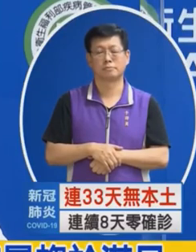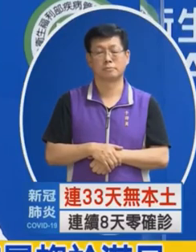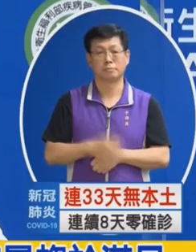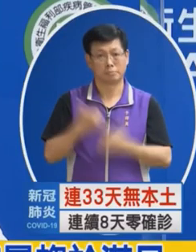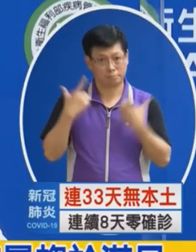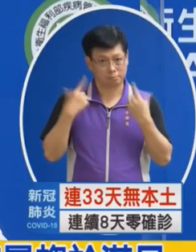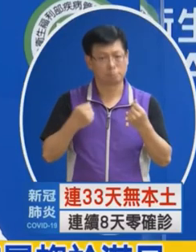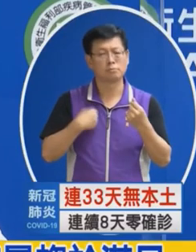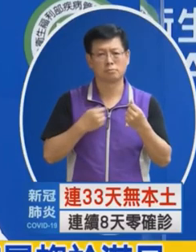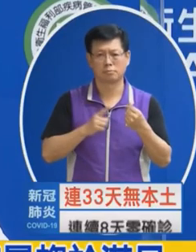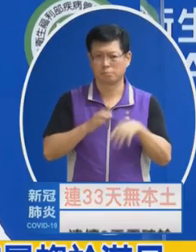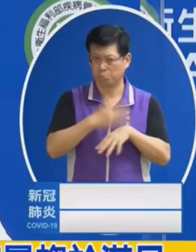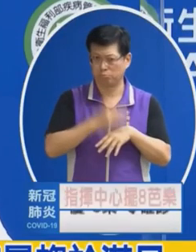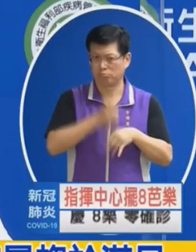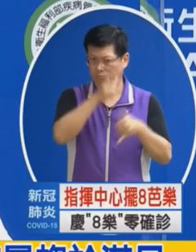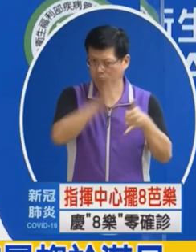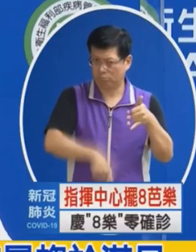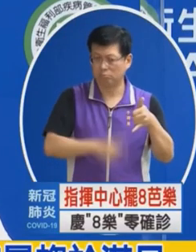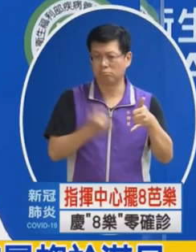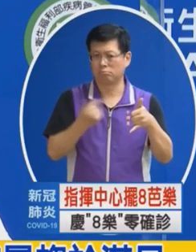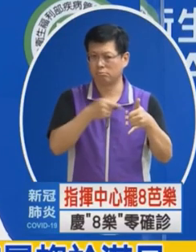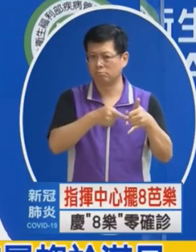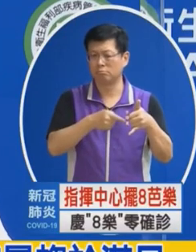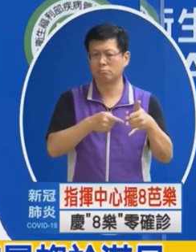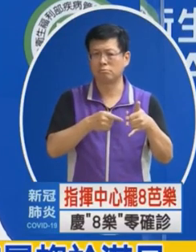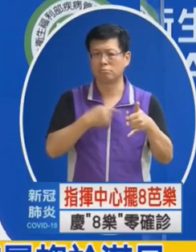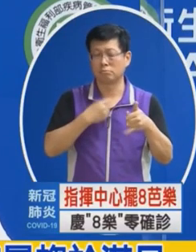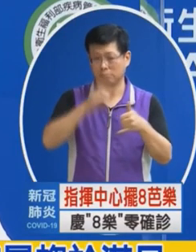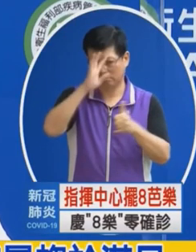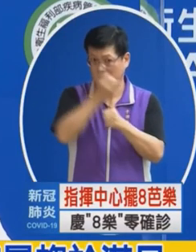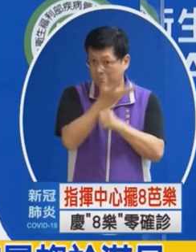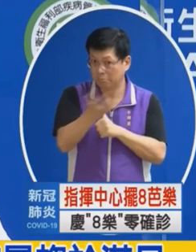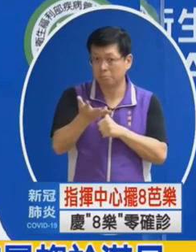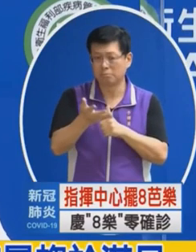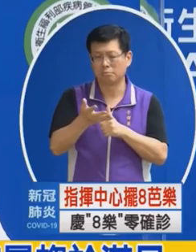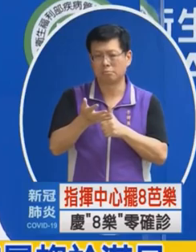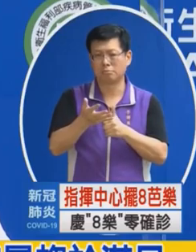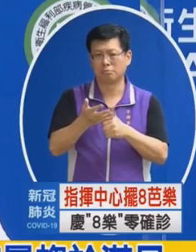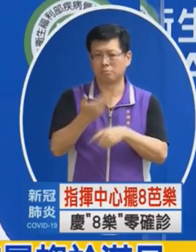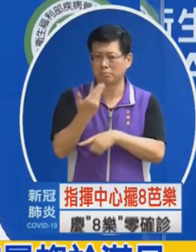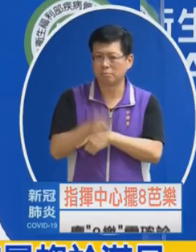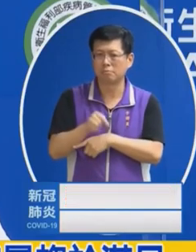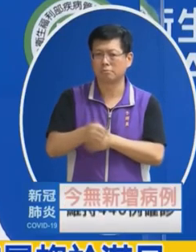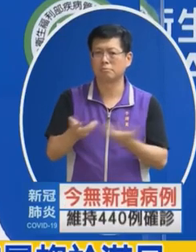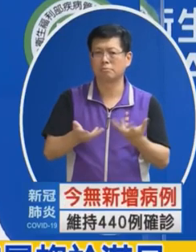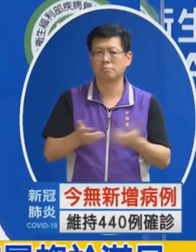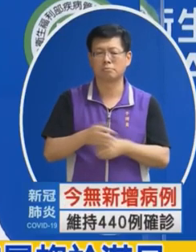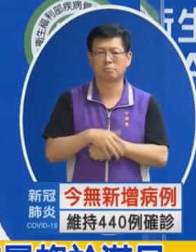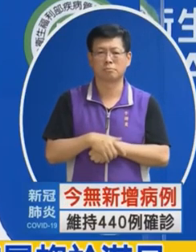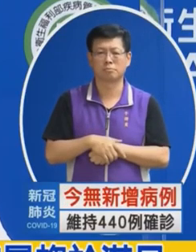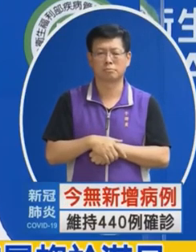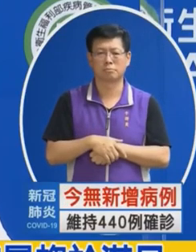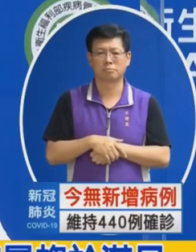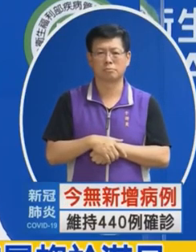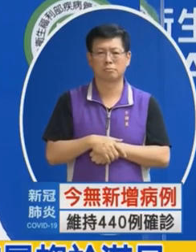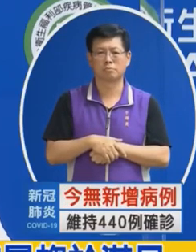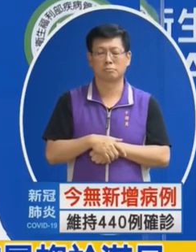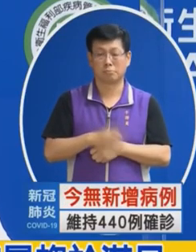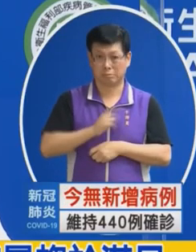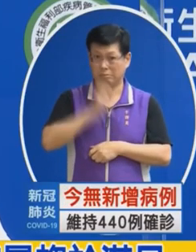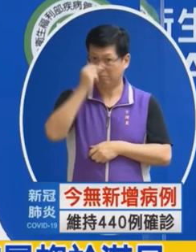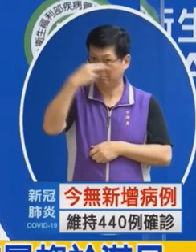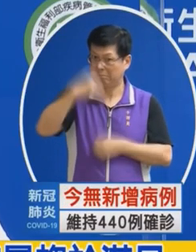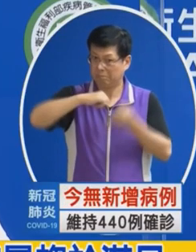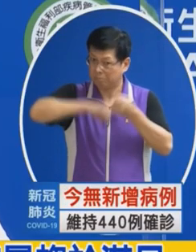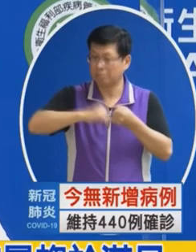基本上不会针对这样的一个传染病造成的一个就死亡的那特